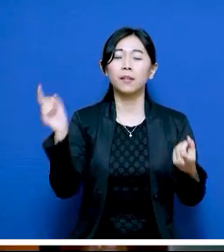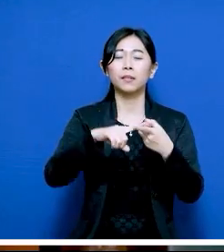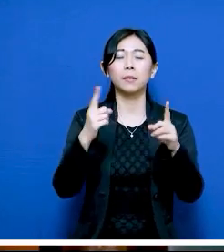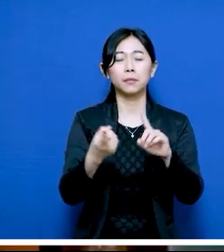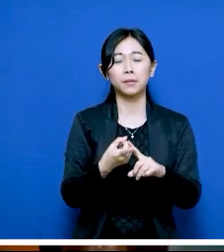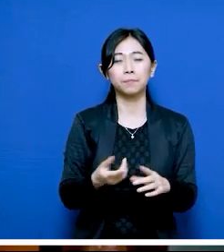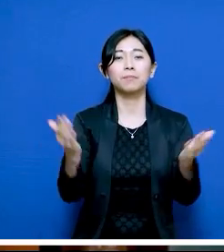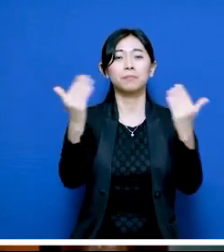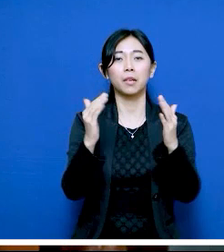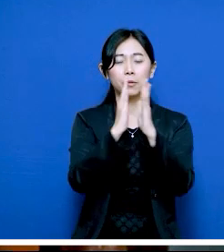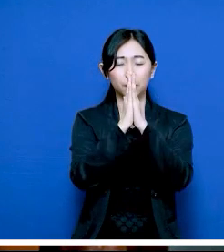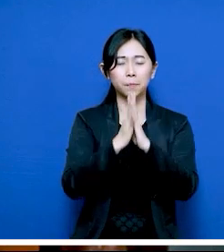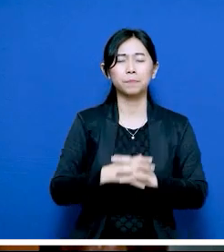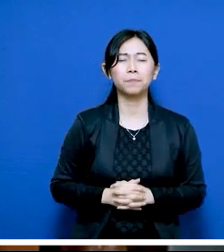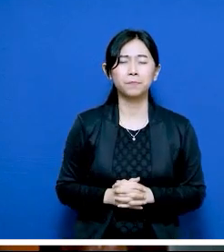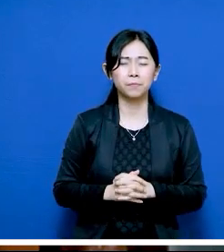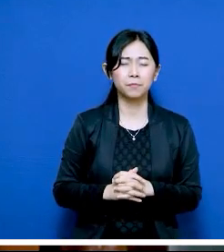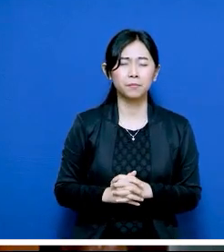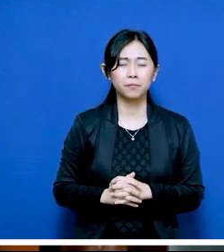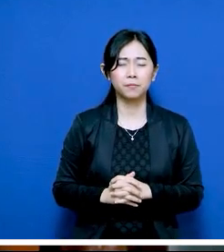Saudara, mari kita berdoa.